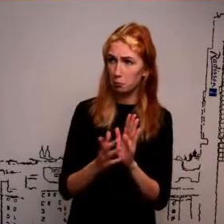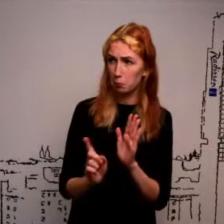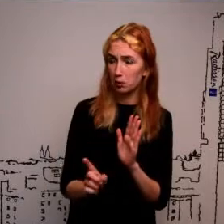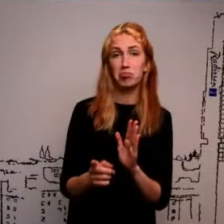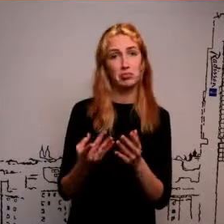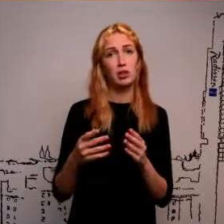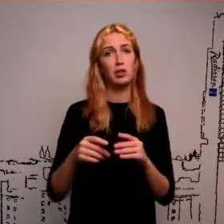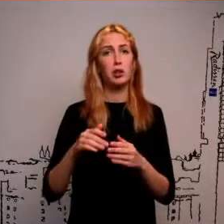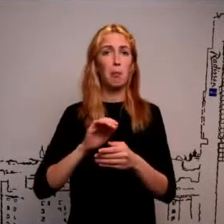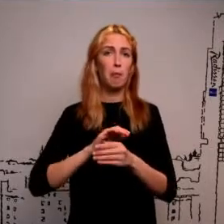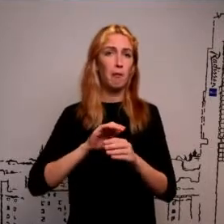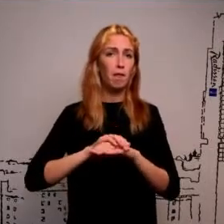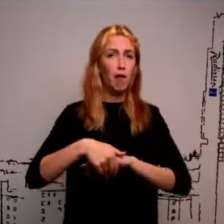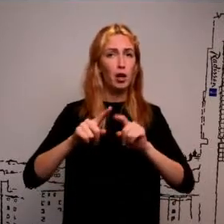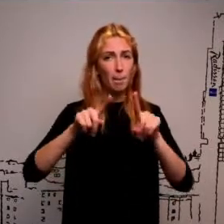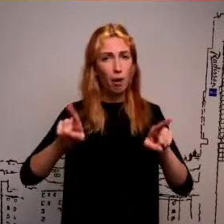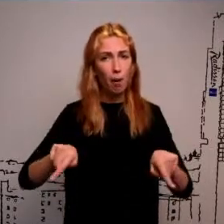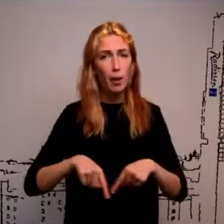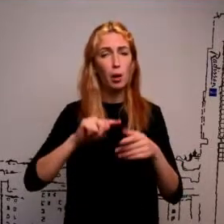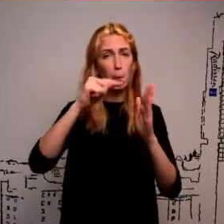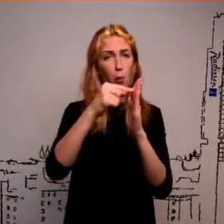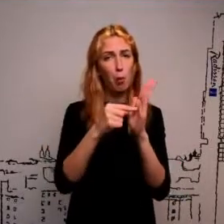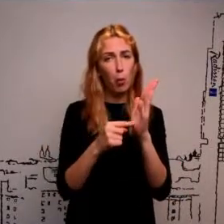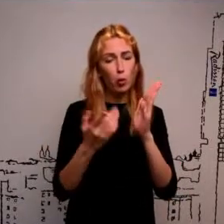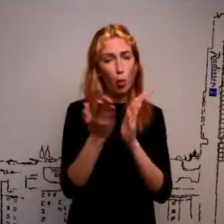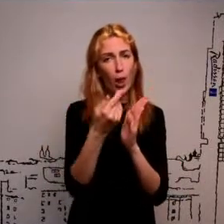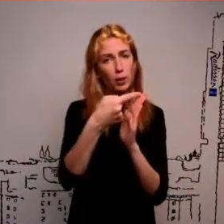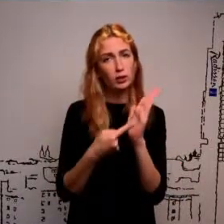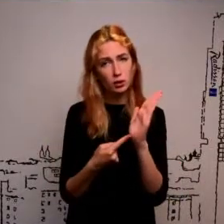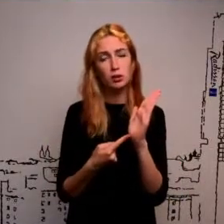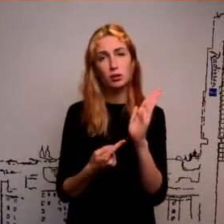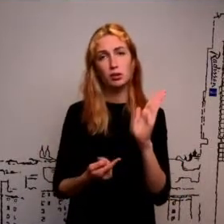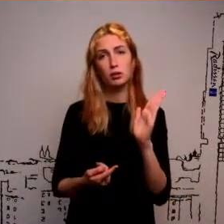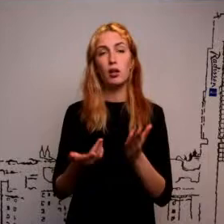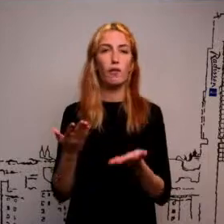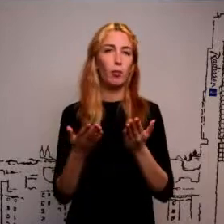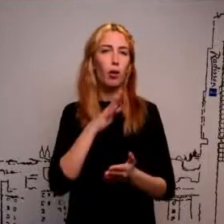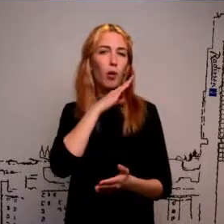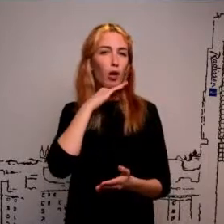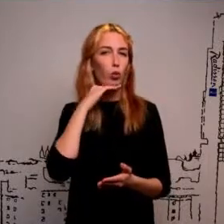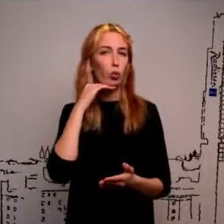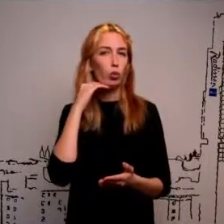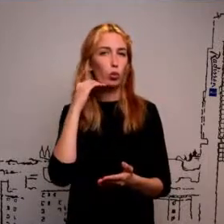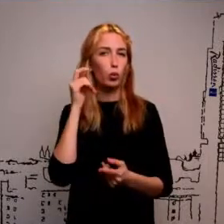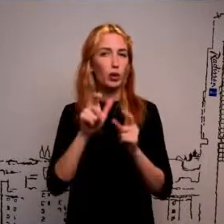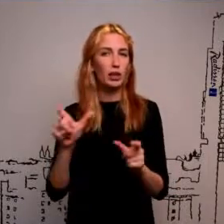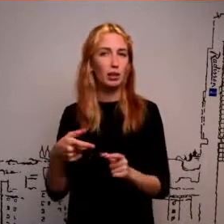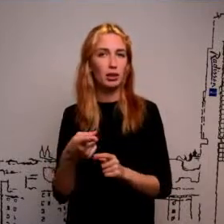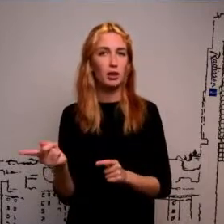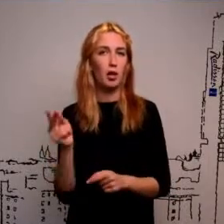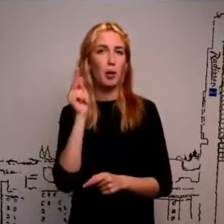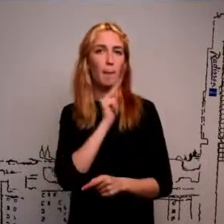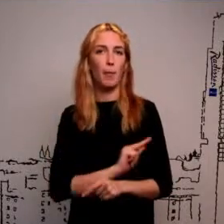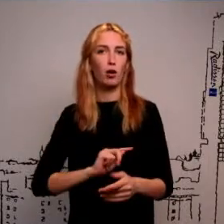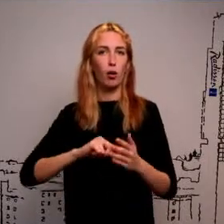valge paber, seal on kõik kirjas, punkti haaval, eks. Ja võib-olla paljud sellest